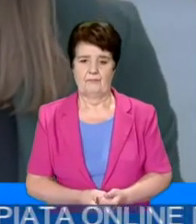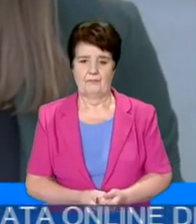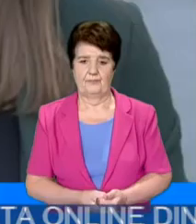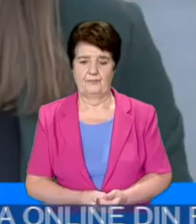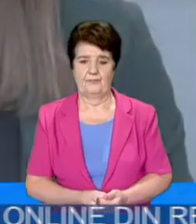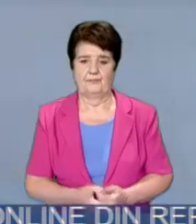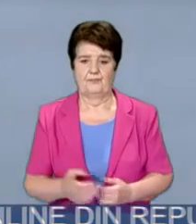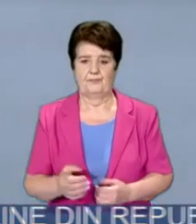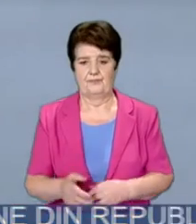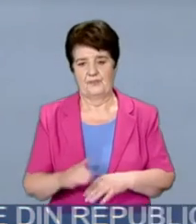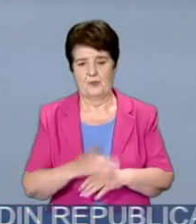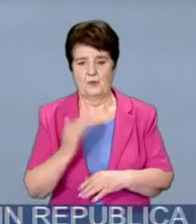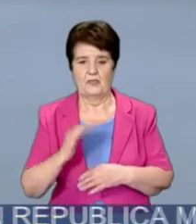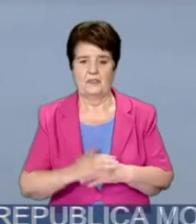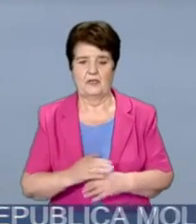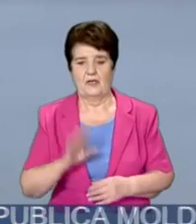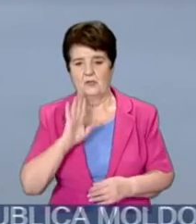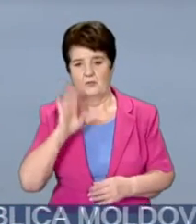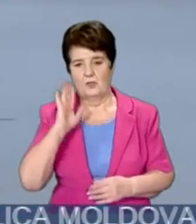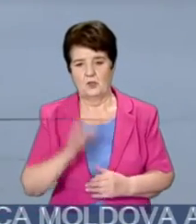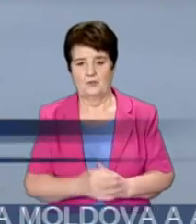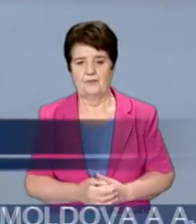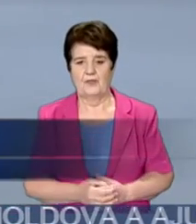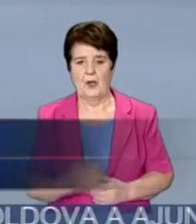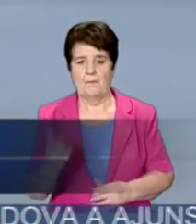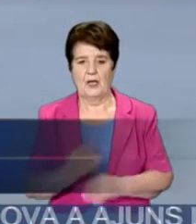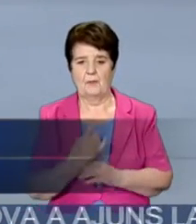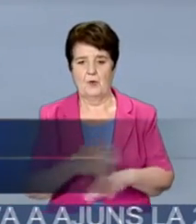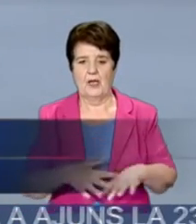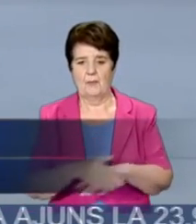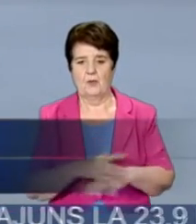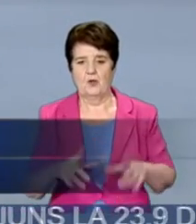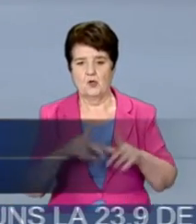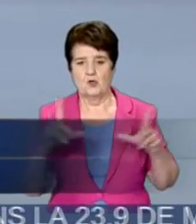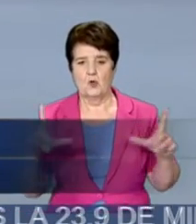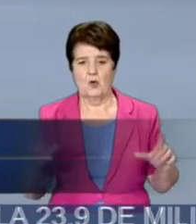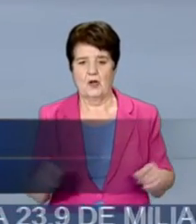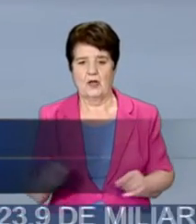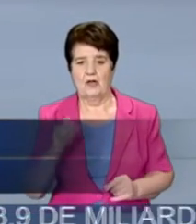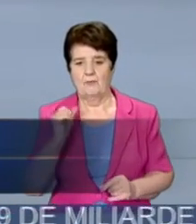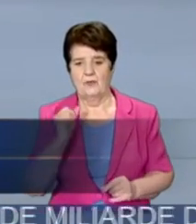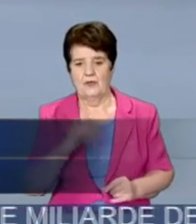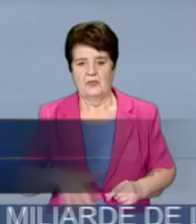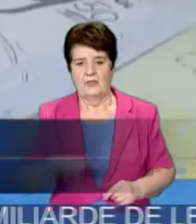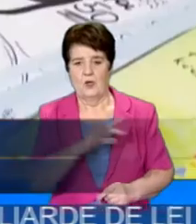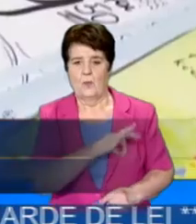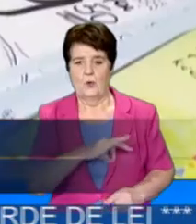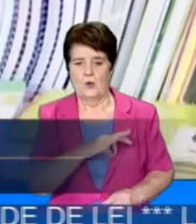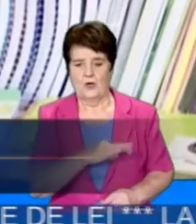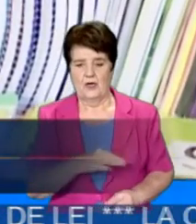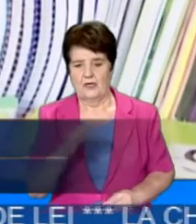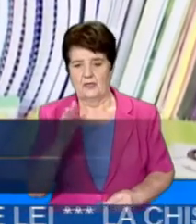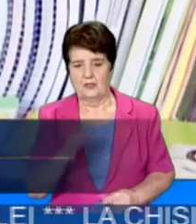Bun găsit, Victoria! Bună seara, doamnelor și domnilor! Primul iarmaroc școlar va fi deschis mâine în sectorul Buiucani din